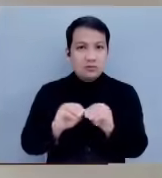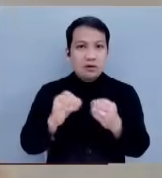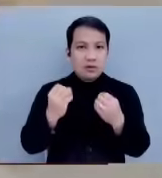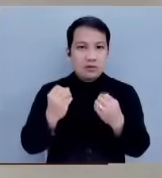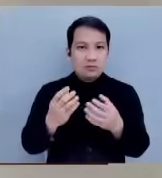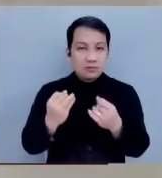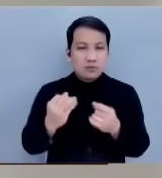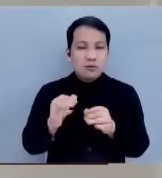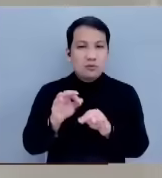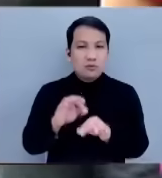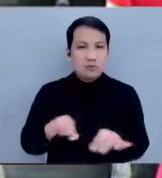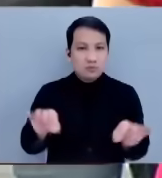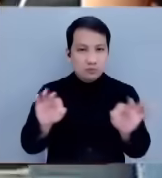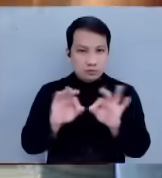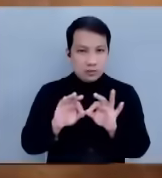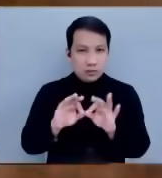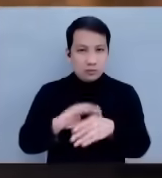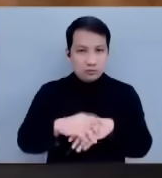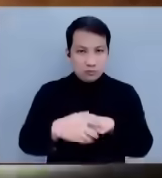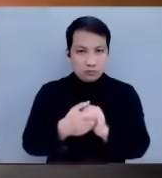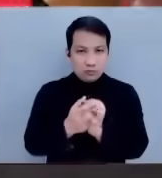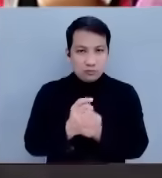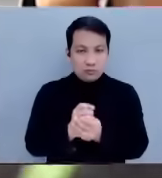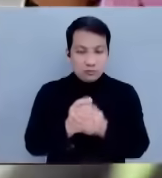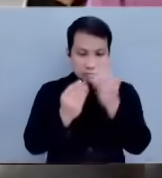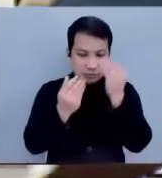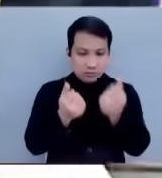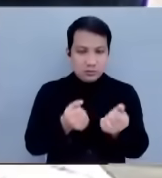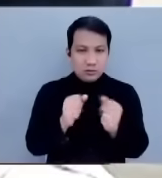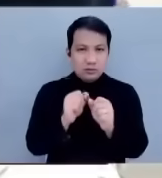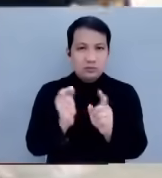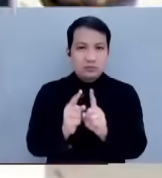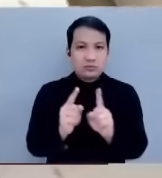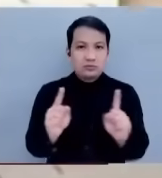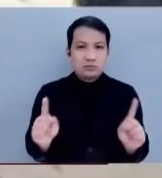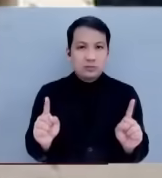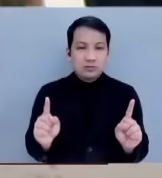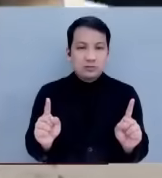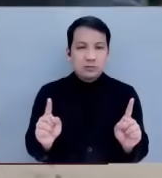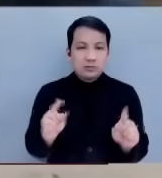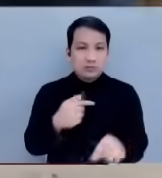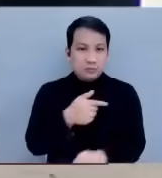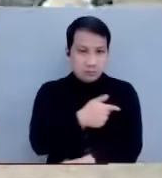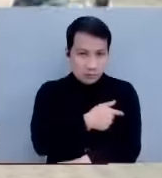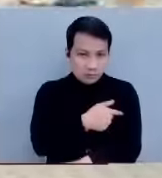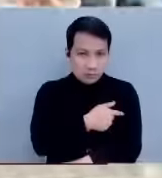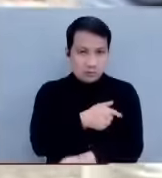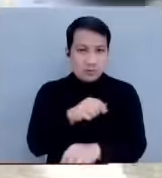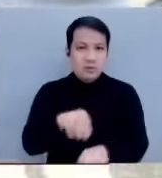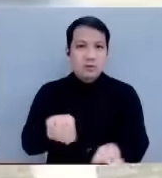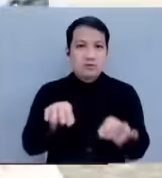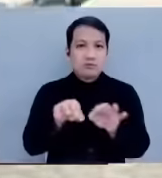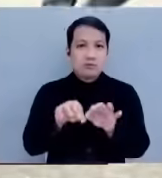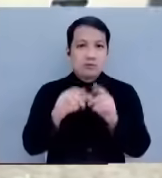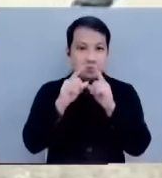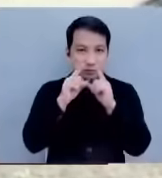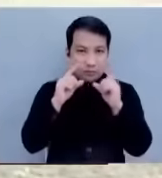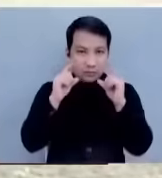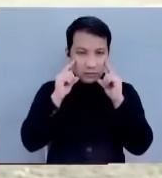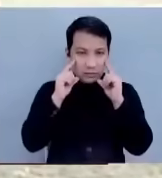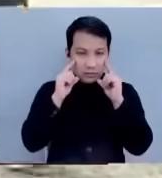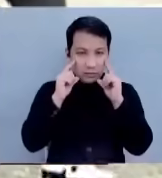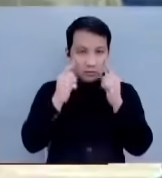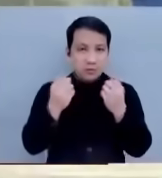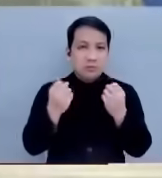ang paghuhugas ng kamay, pagsunod sa social distancing, pagpapabakuna, at pagsuot ng face mask lalo na sa mga